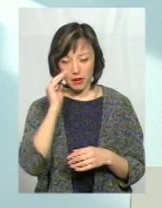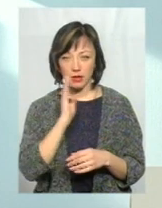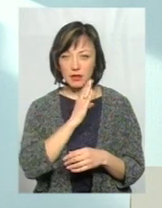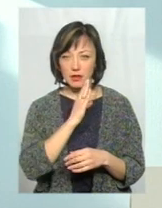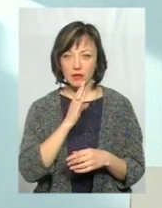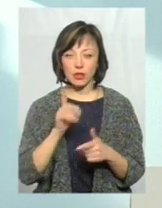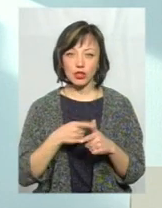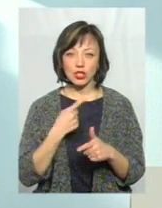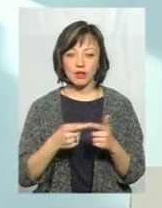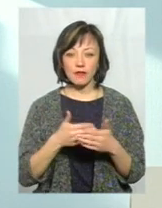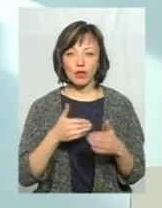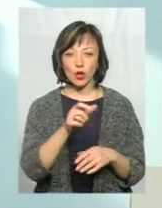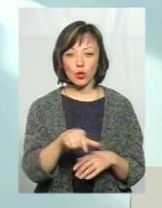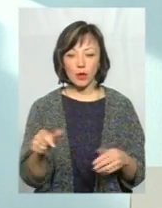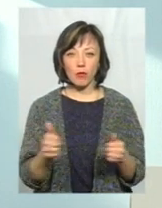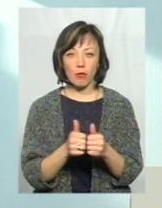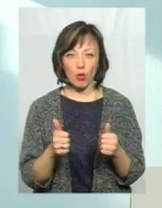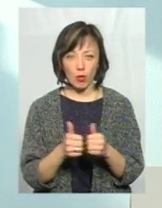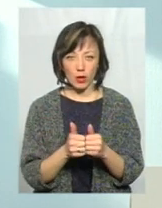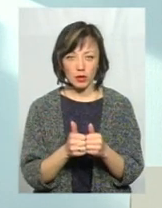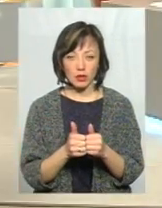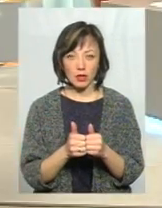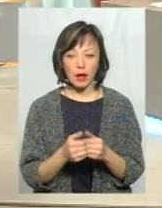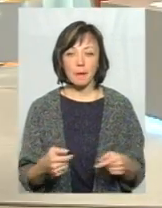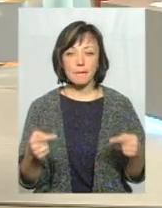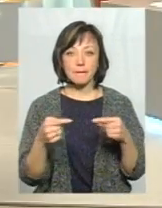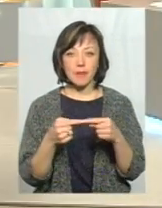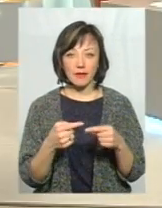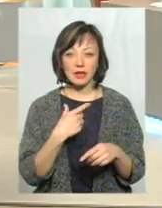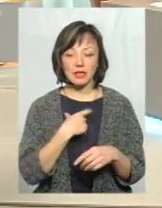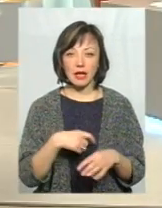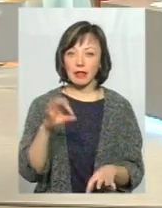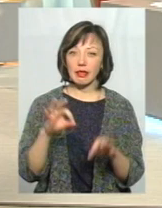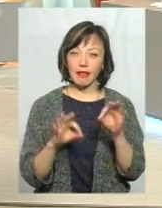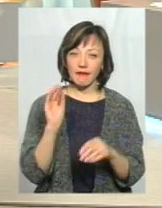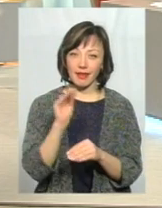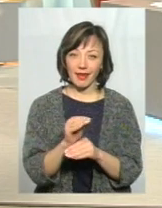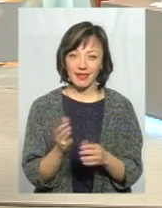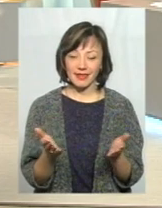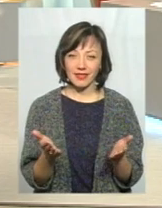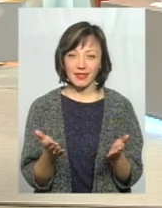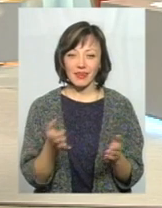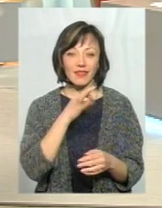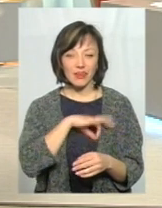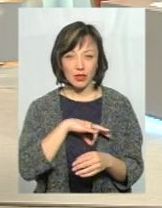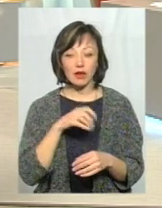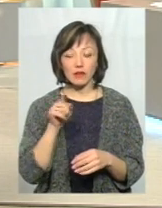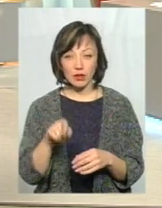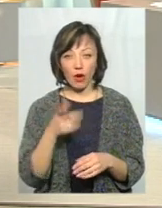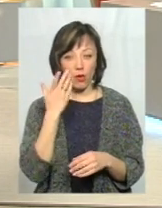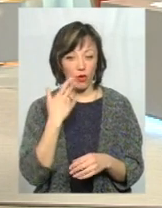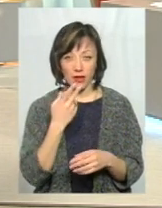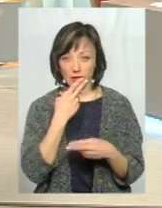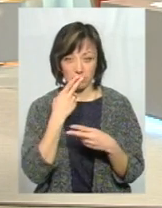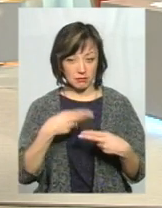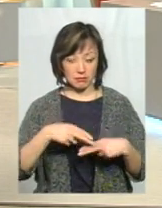від людей, які поряд з нею, певних для себе дивідендів, От, і при цьому вона, коли не